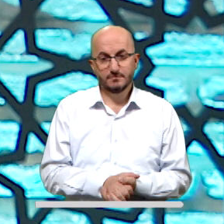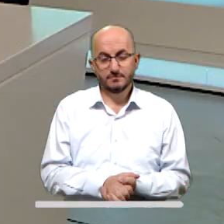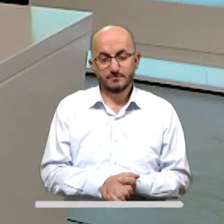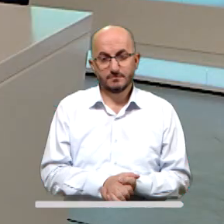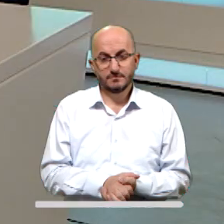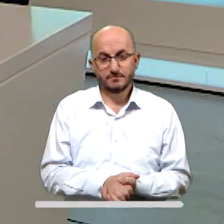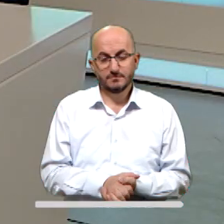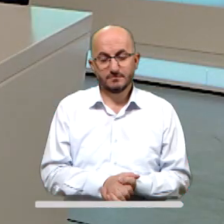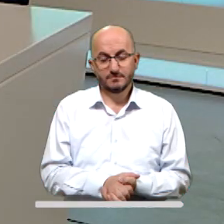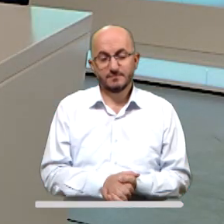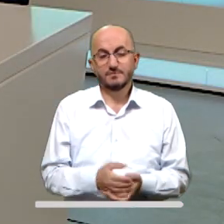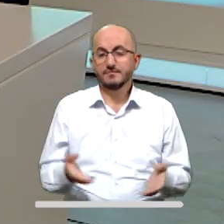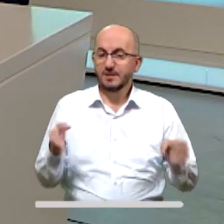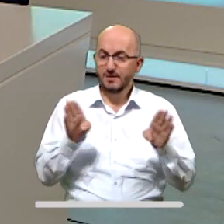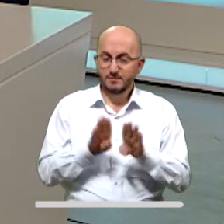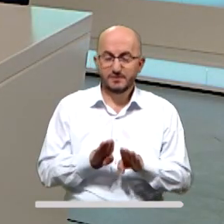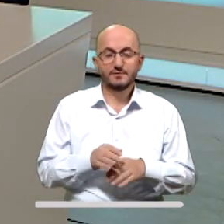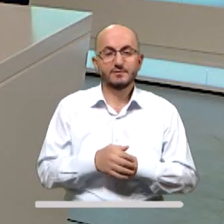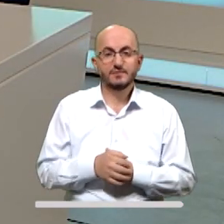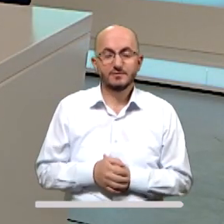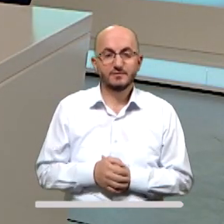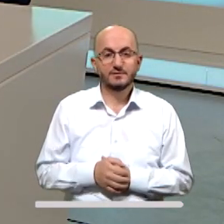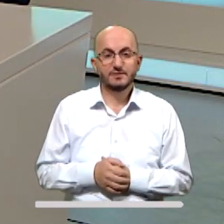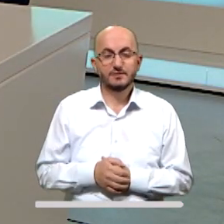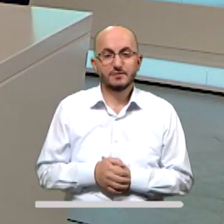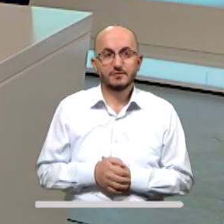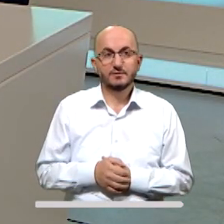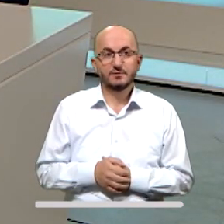Kapatmadım, kapatayım ben. Kapat anneciğim. Oldu.